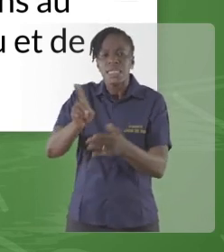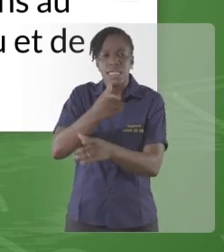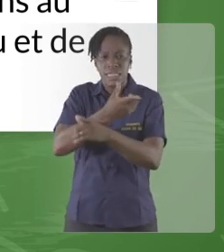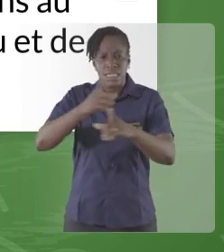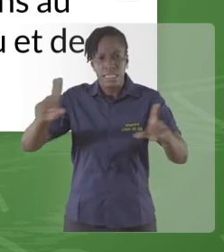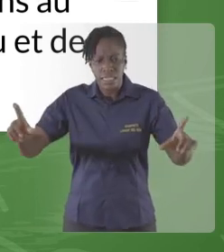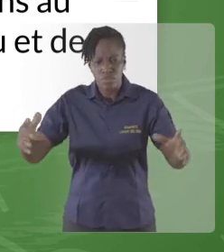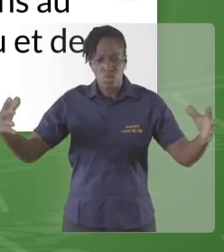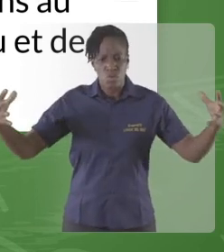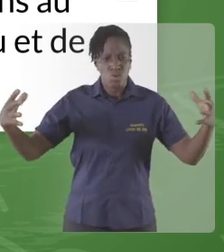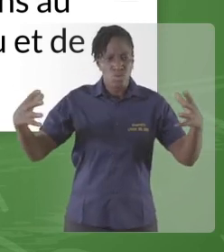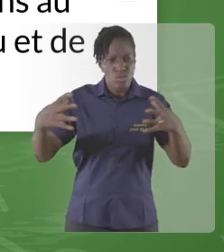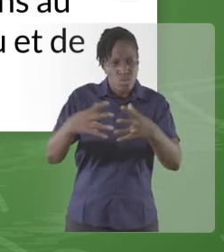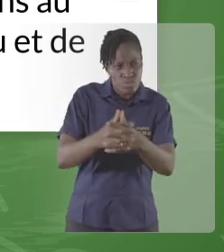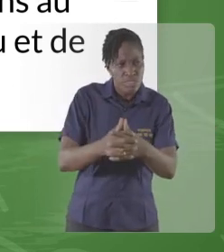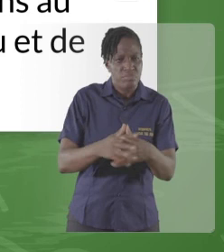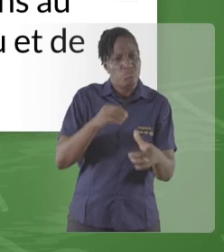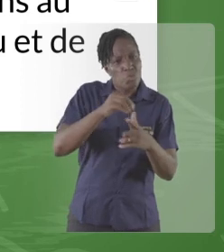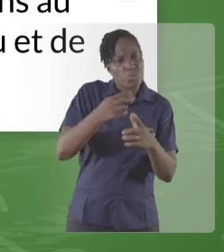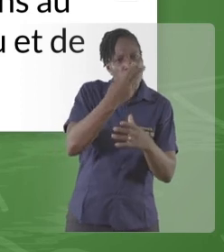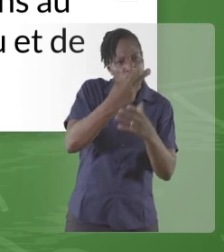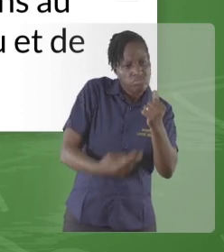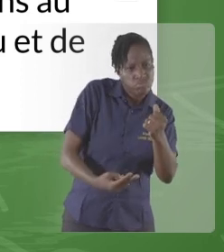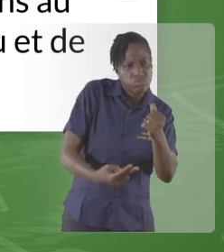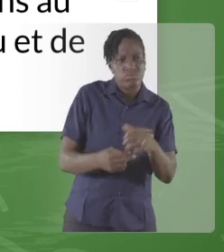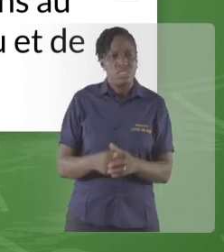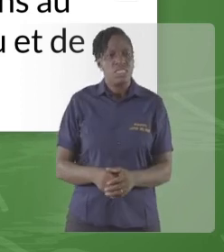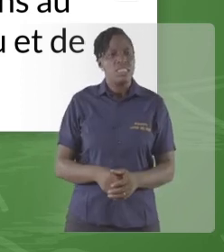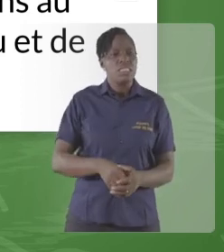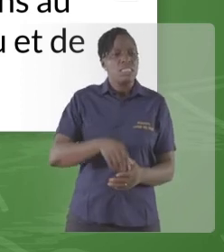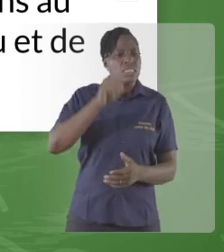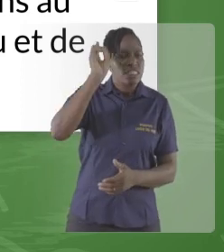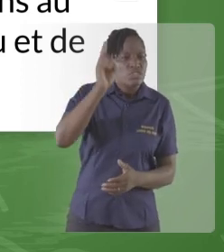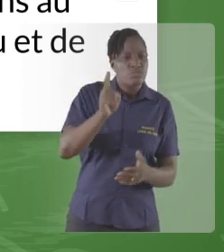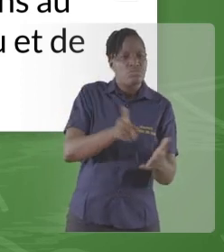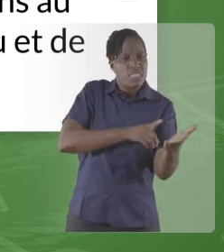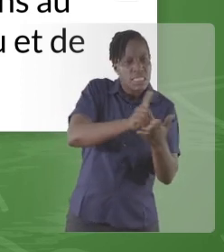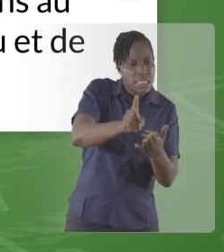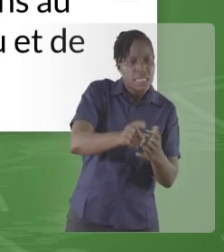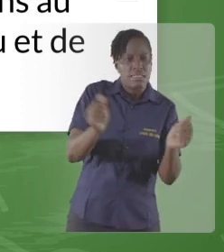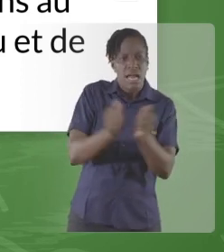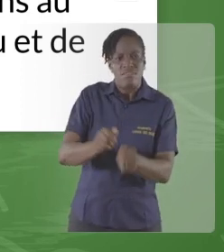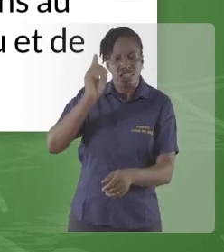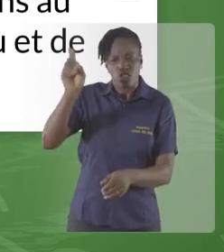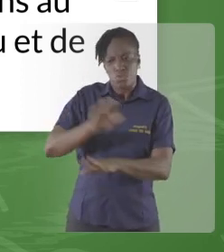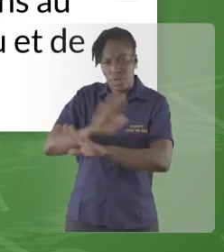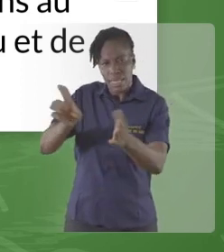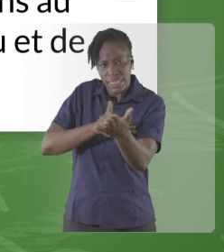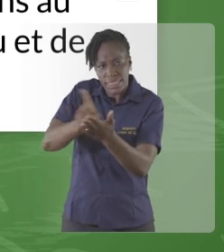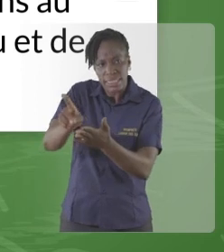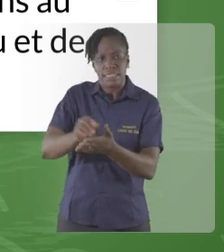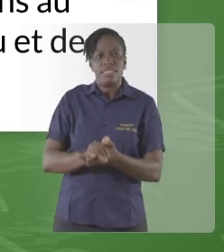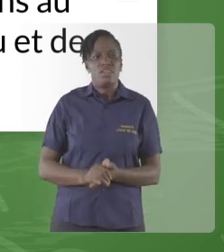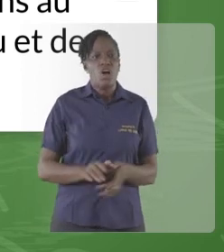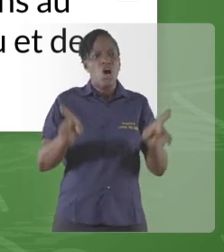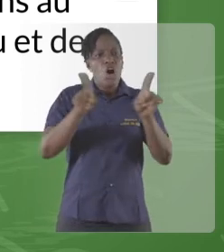combine les caractéristiques du discours direct et du discours indirect. D'abord,